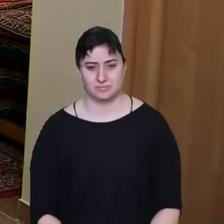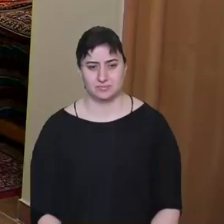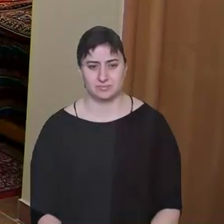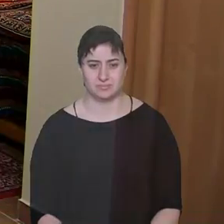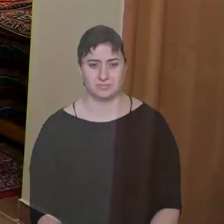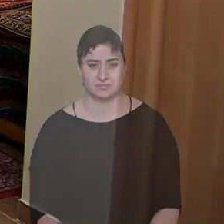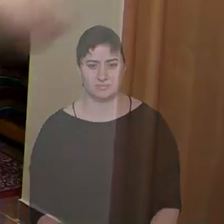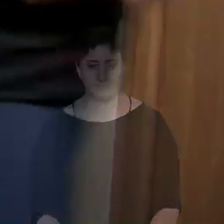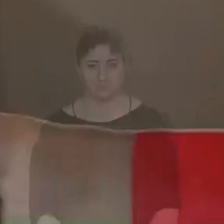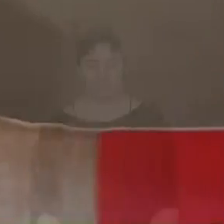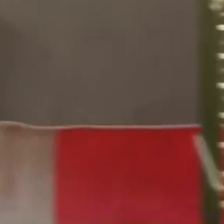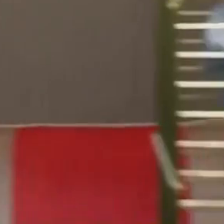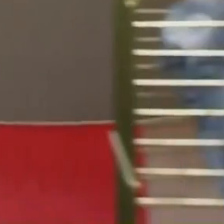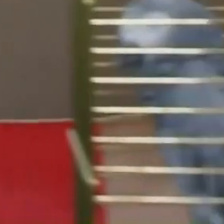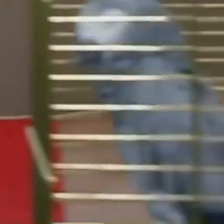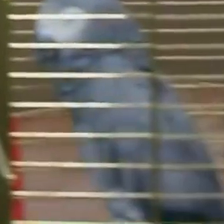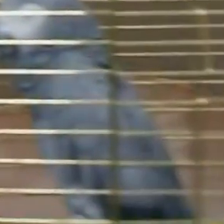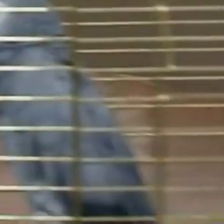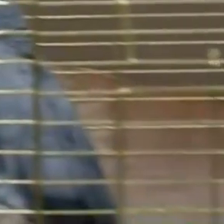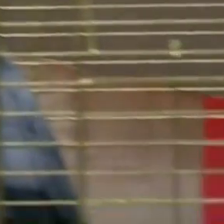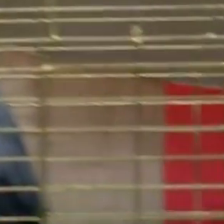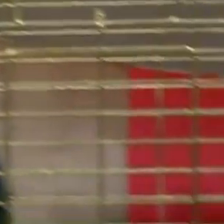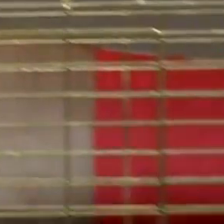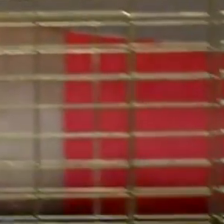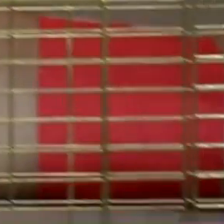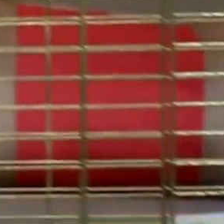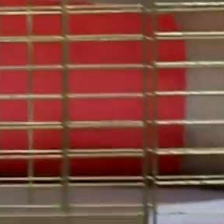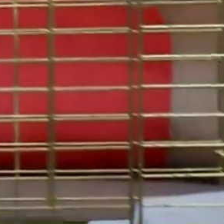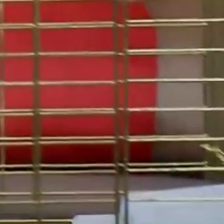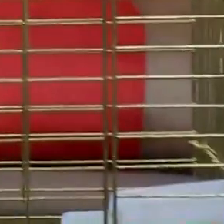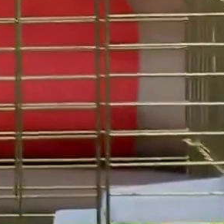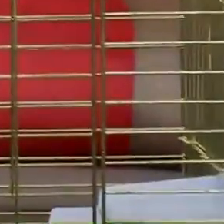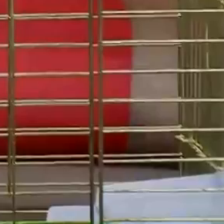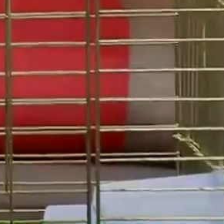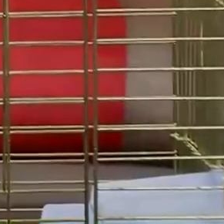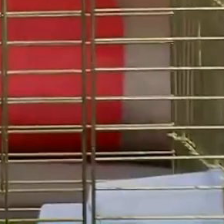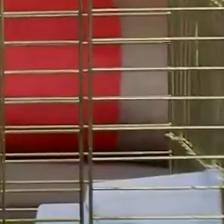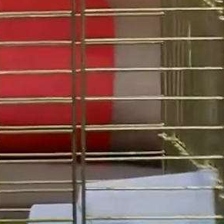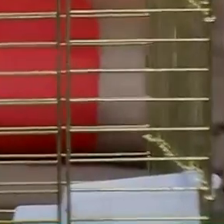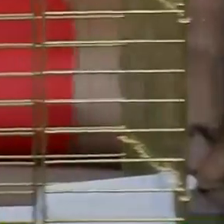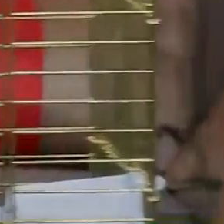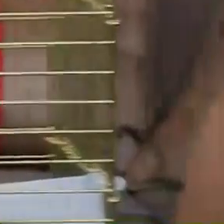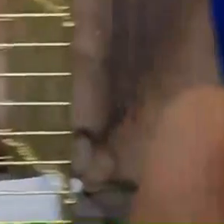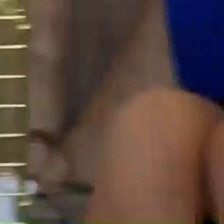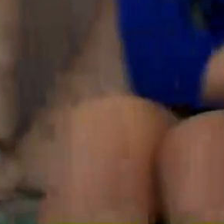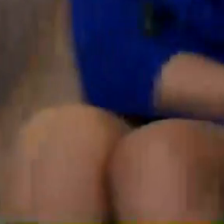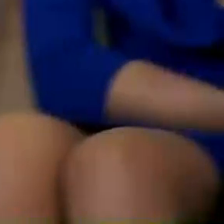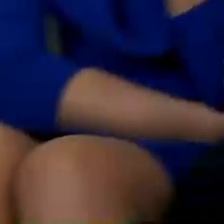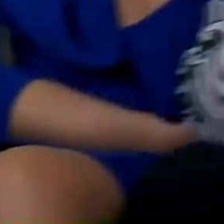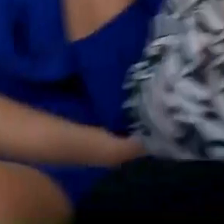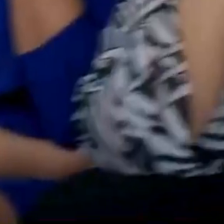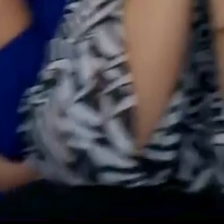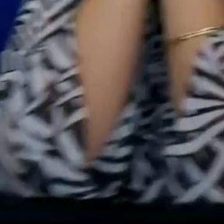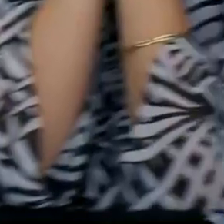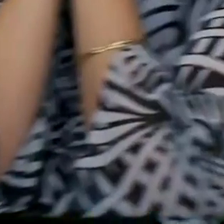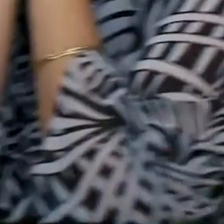Tamam ya. Uzaktan bakıyorlar ıstakoza. Serpil elini şakağına dayamış, bezgin bir halde papağana bakıyor. Meryem'le Rüyam da aynı